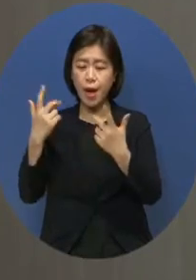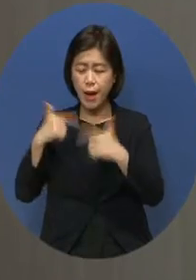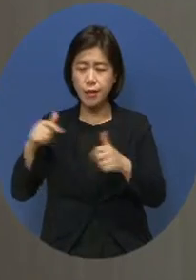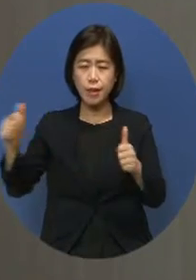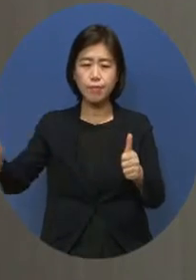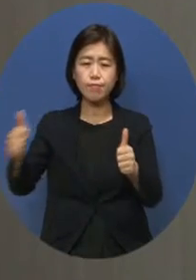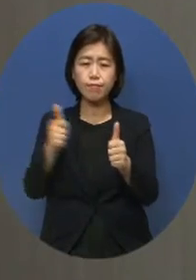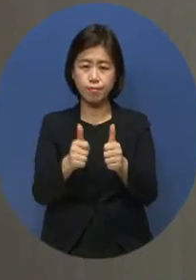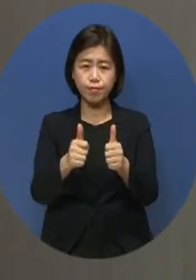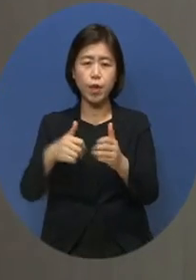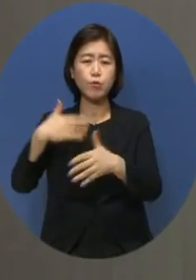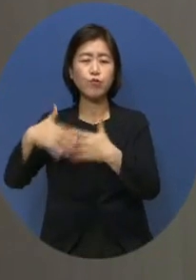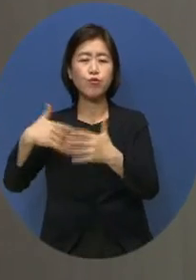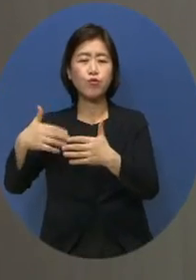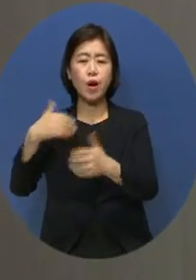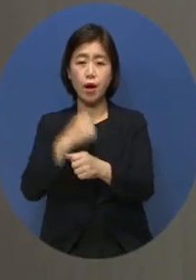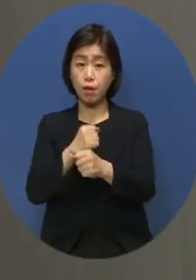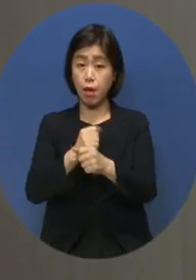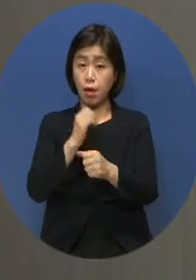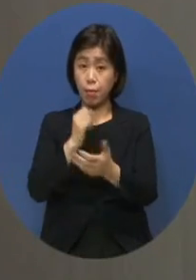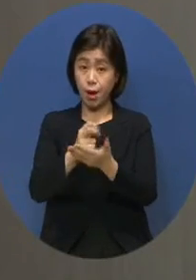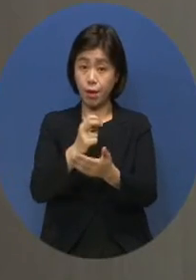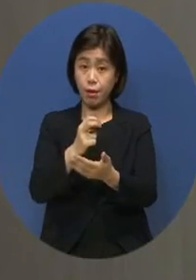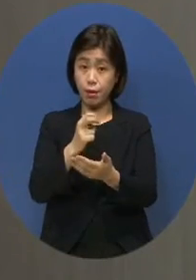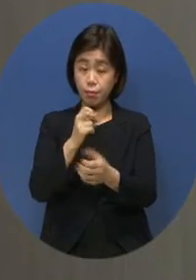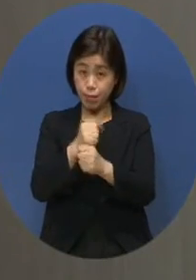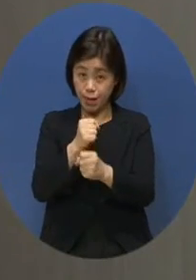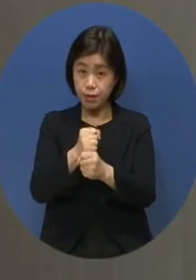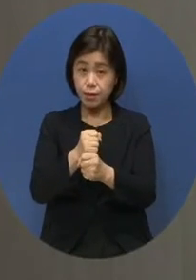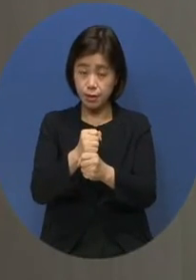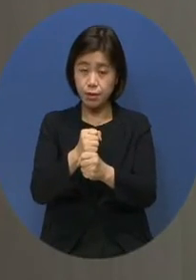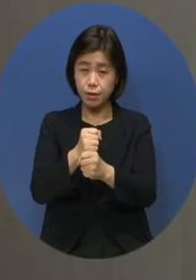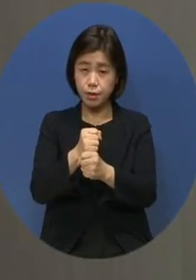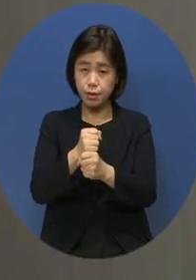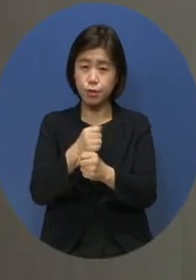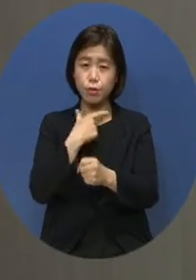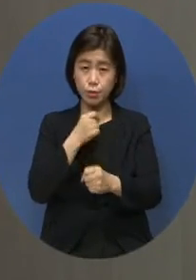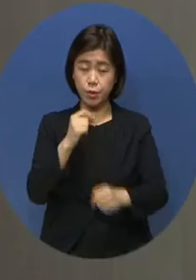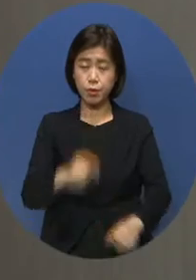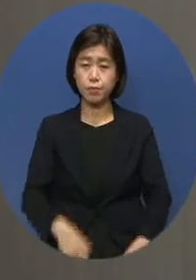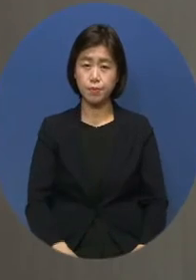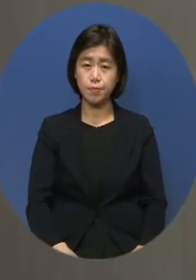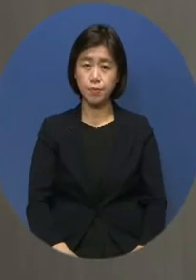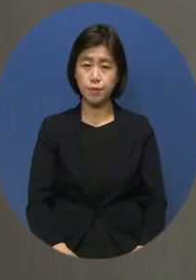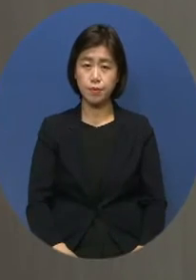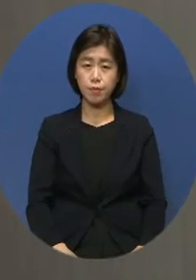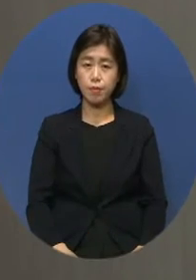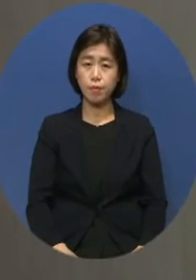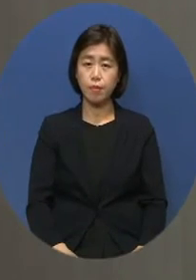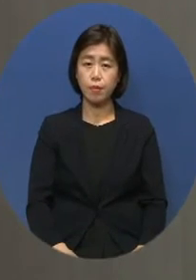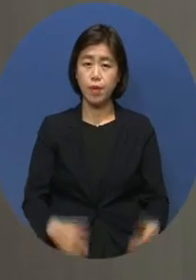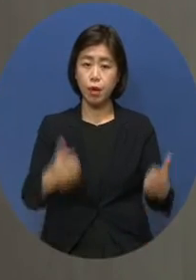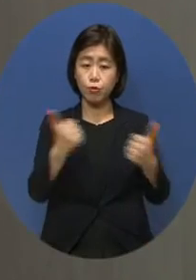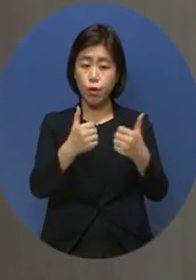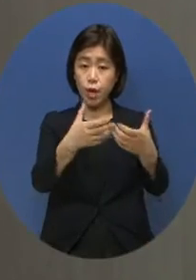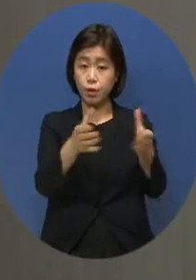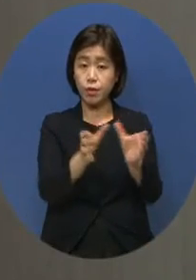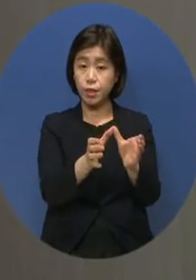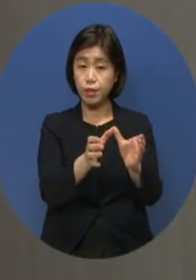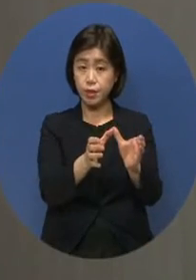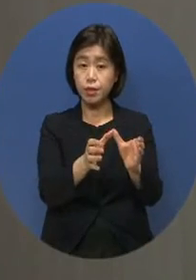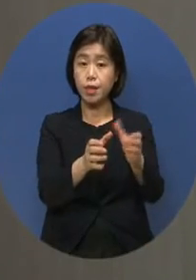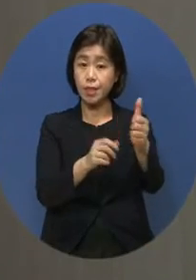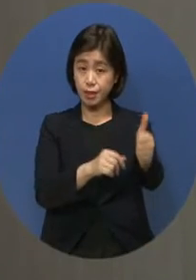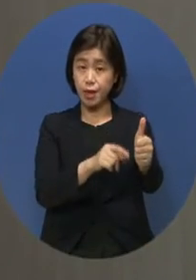한다라고 하는 거를 법률이 아니라 법률 없이도 할 수 있는 부분이기 때문에 그 국회 의장님이 계세요. 그래서 의장실을 찾아가서